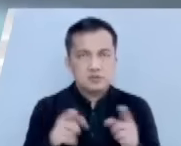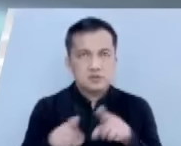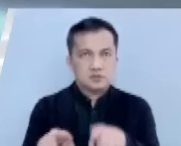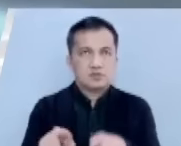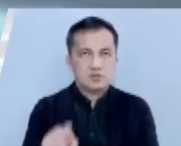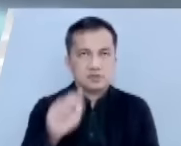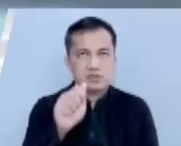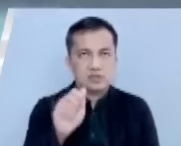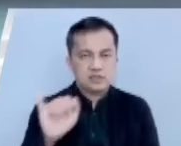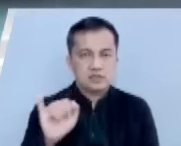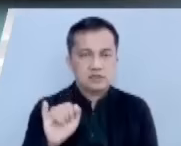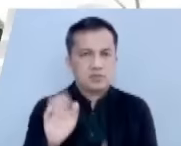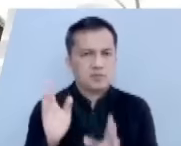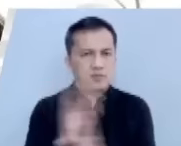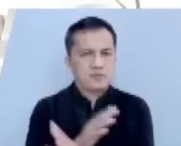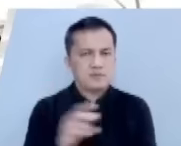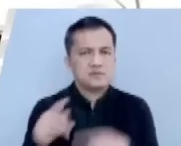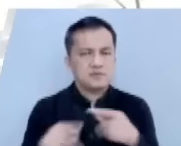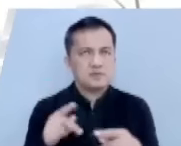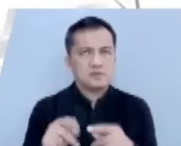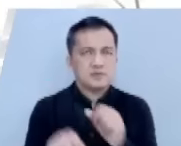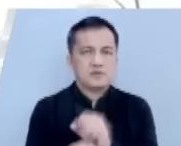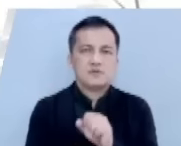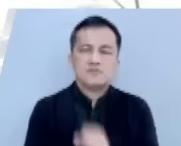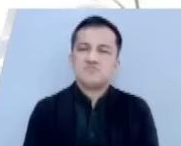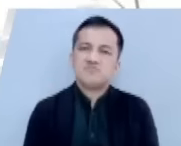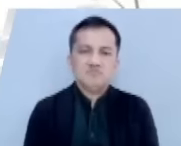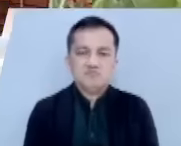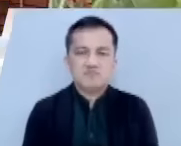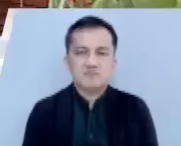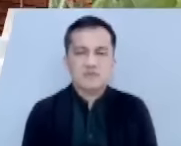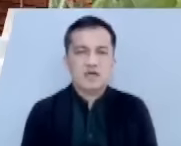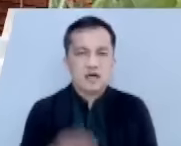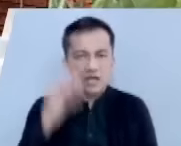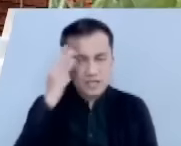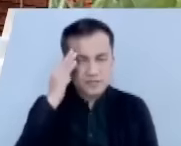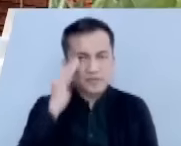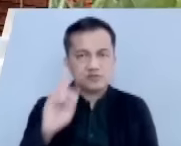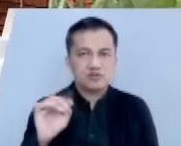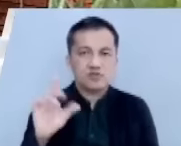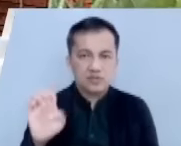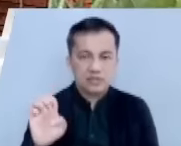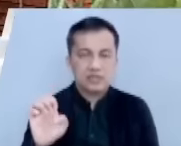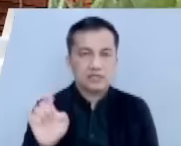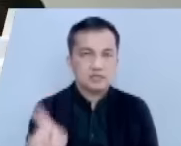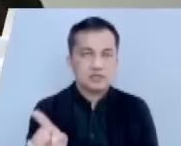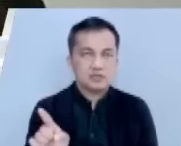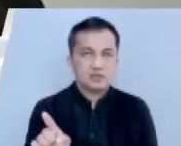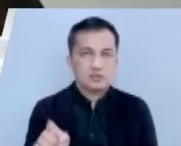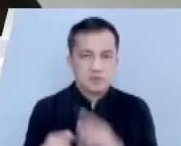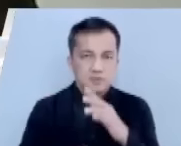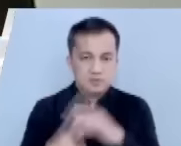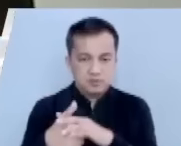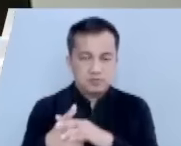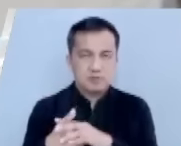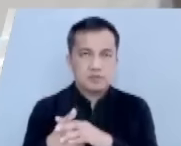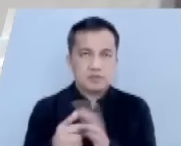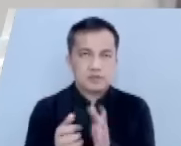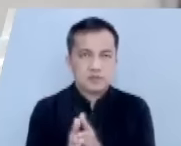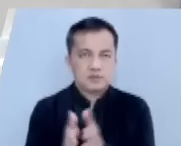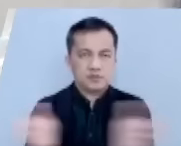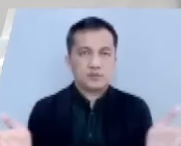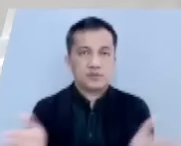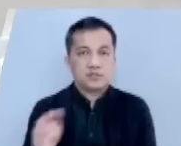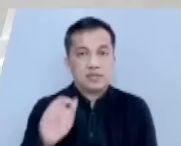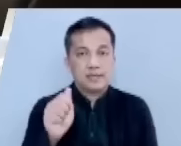sa mga tao na magtrabaho. Batid daw ng Labor Department na isa ang pagsulpot at paglawak ng Artificial